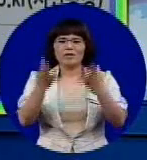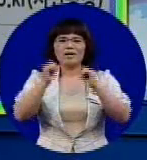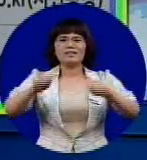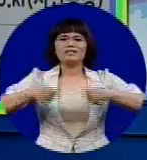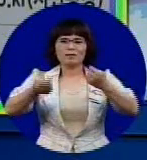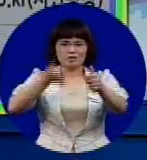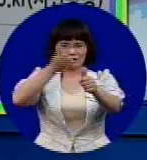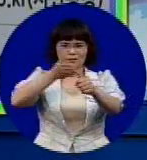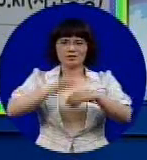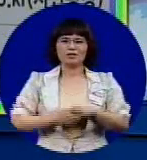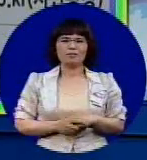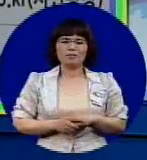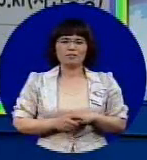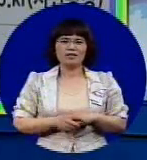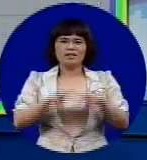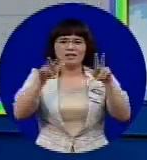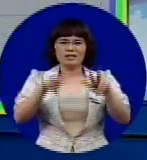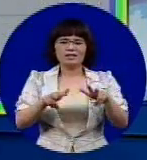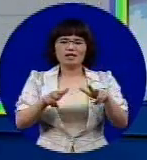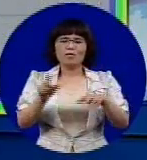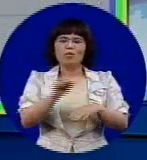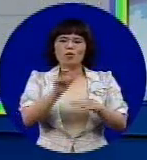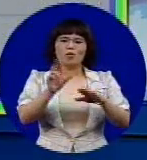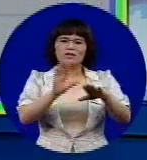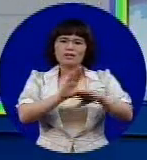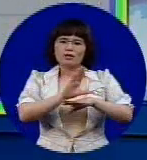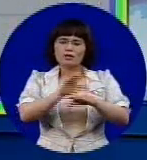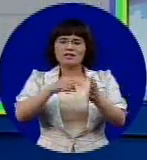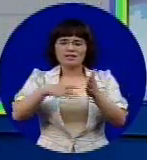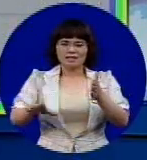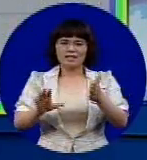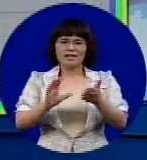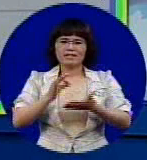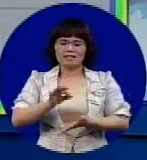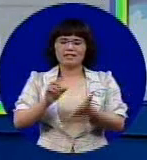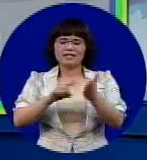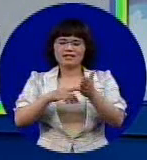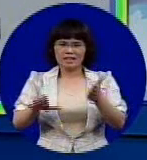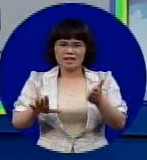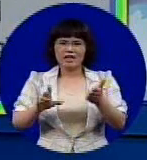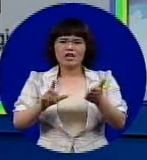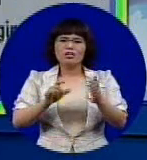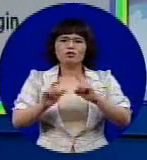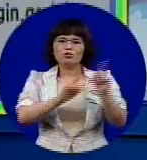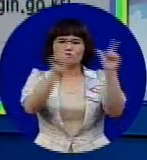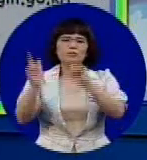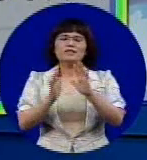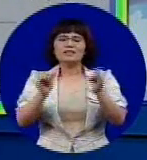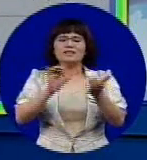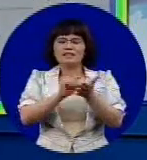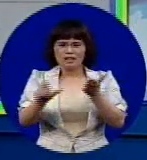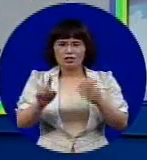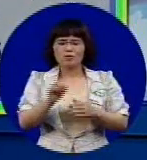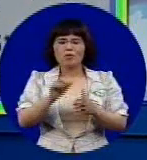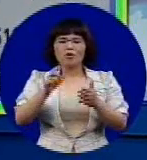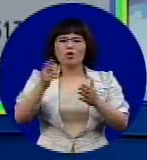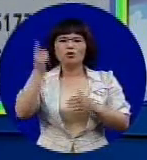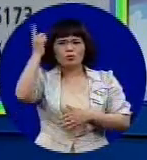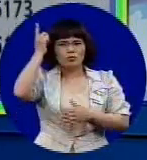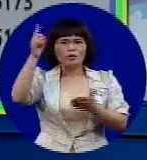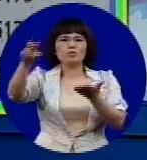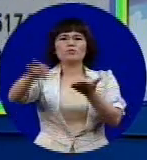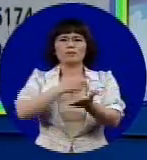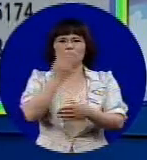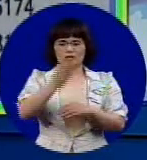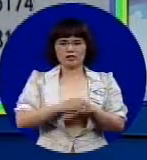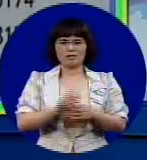많이 참여하시기 바랍니다. 이제 자동차세, 재산세, 주민세 등의 지방세를 휴대전화 문자 메시지로